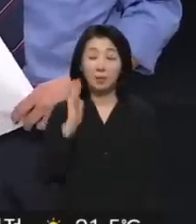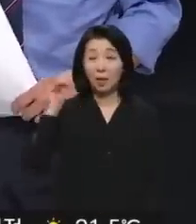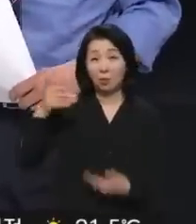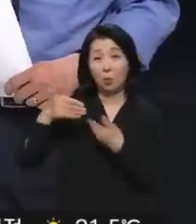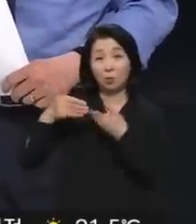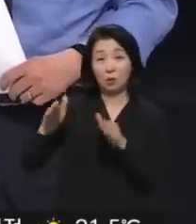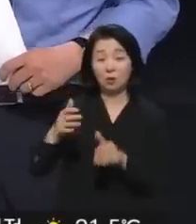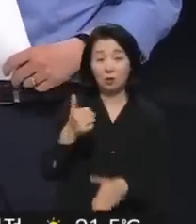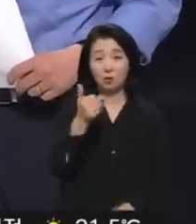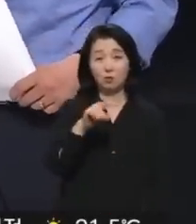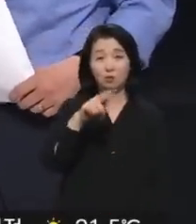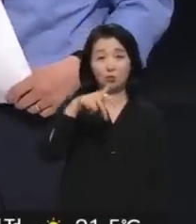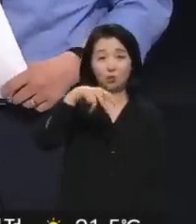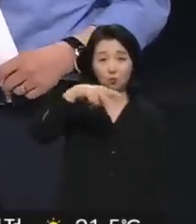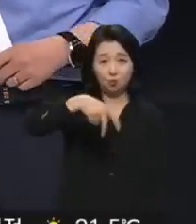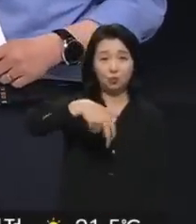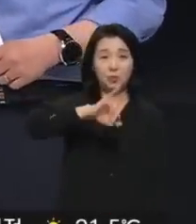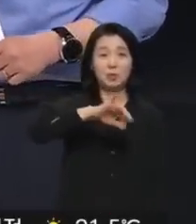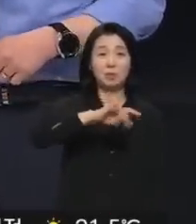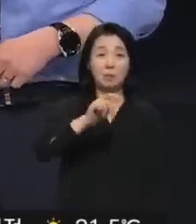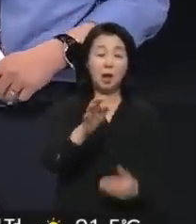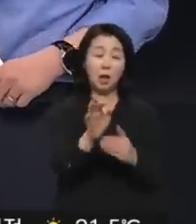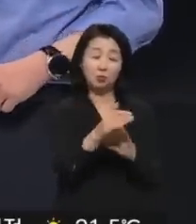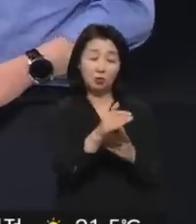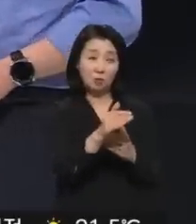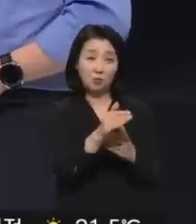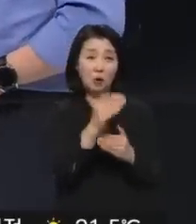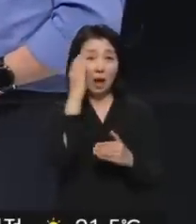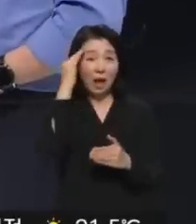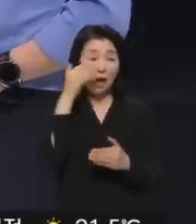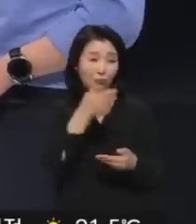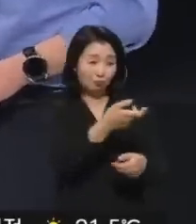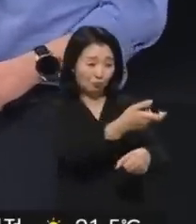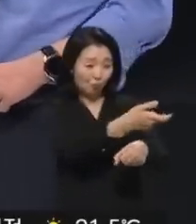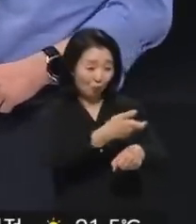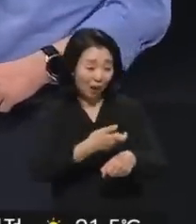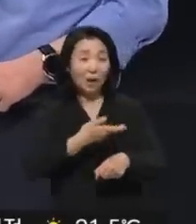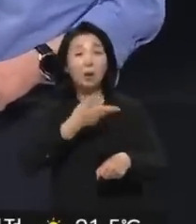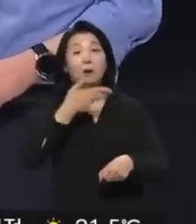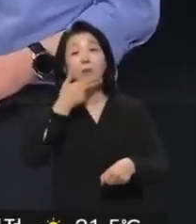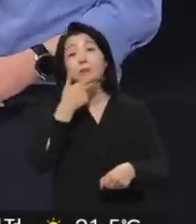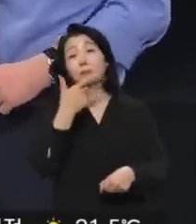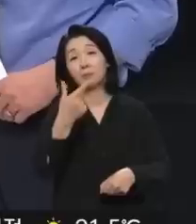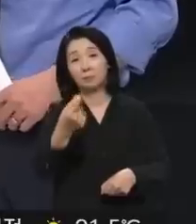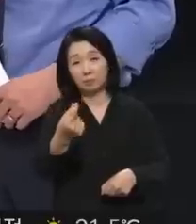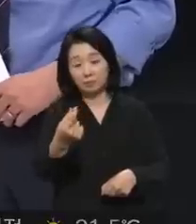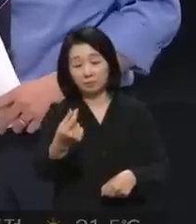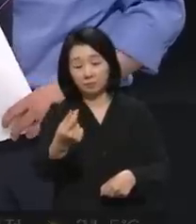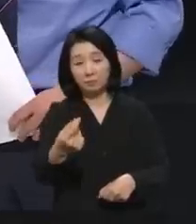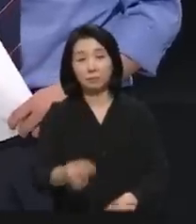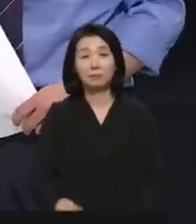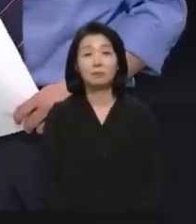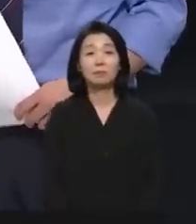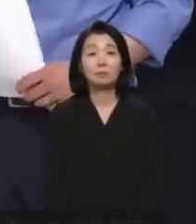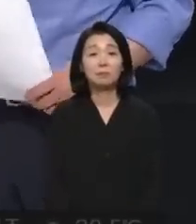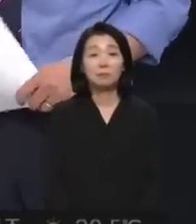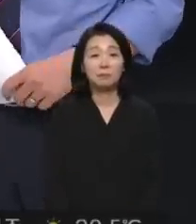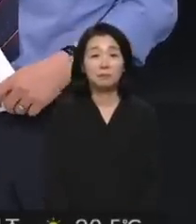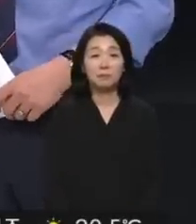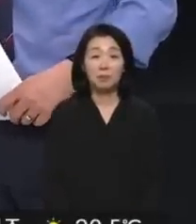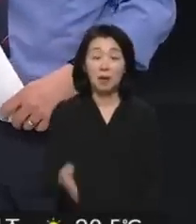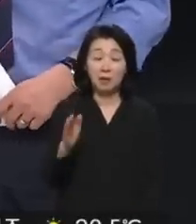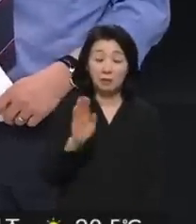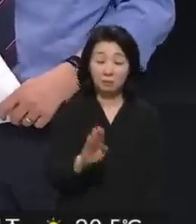대통령실은 후쿠시마산 수산물이 국내로 들어오는 일은 결코 없을 것이란 입장을 재차 밝혔는데요.